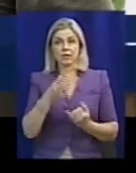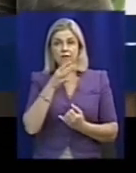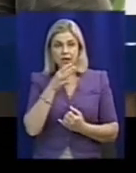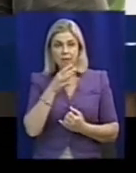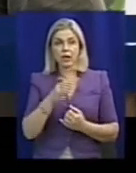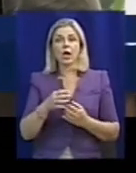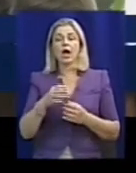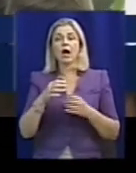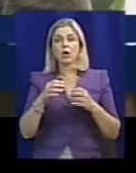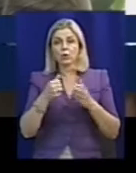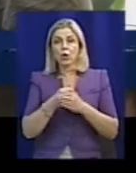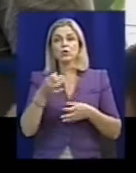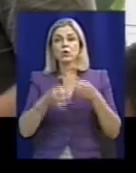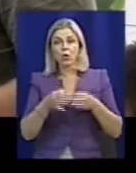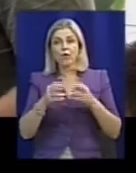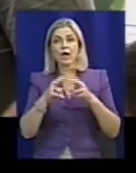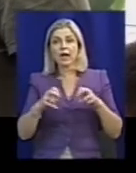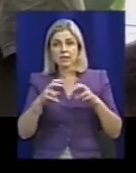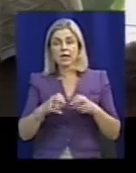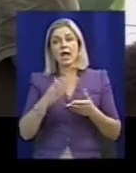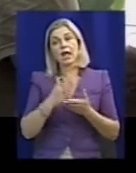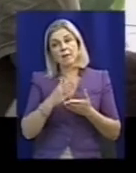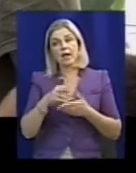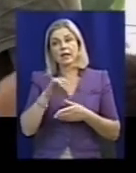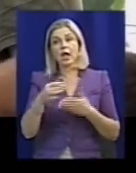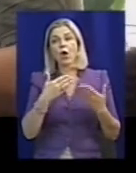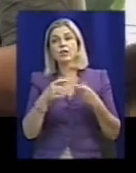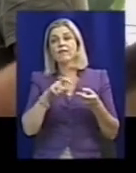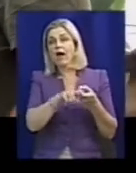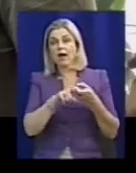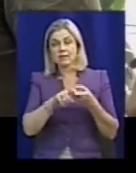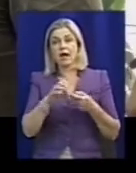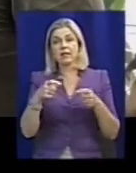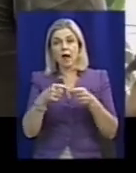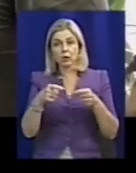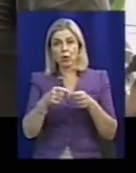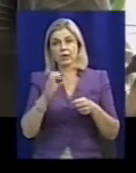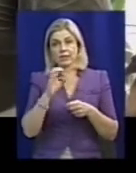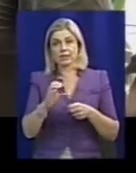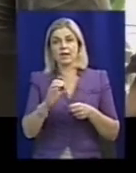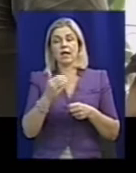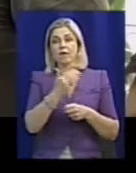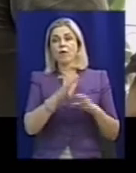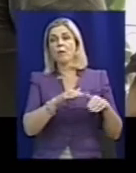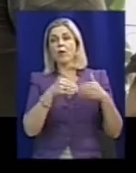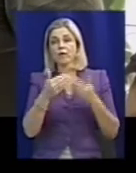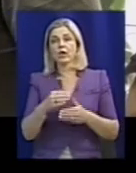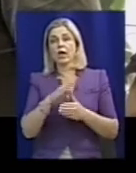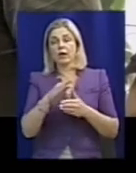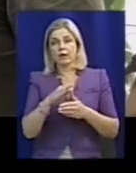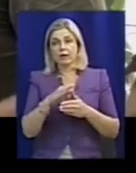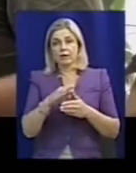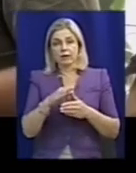досудового розслідування встановлюють, чи мають зв'язок ці талони з тим, що були запропоновані і пропозицію отримання яких